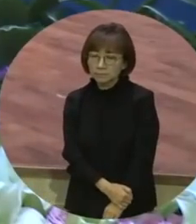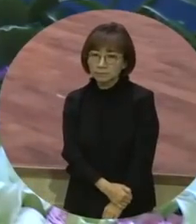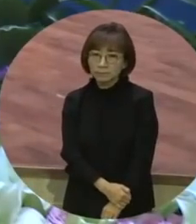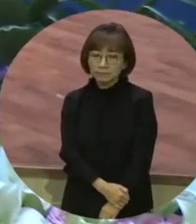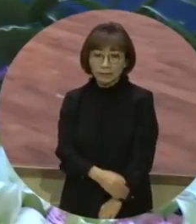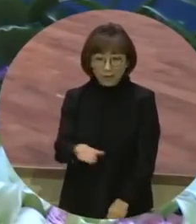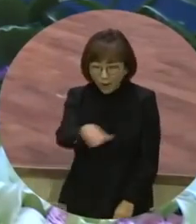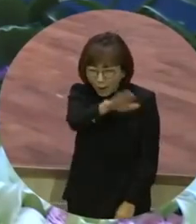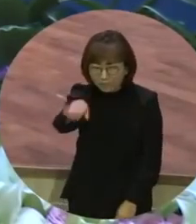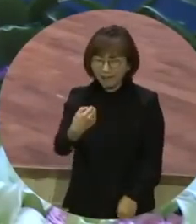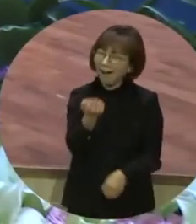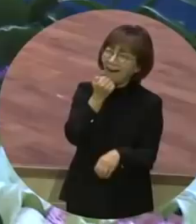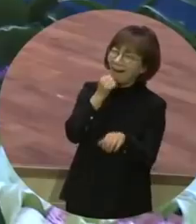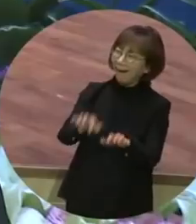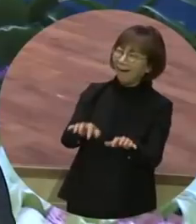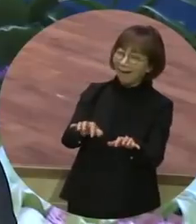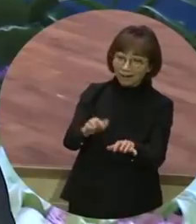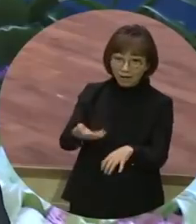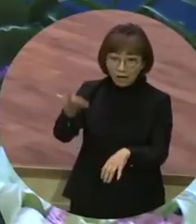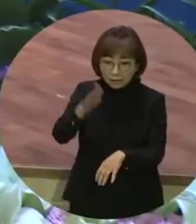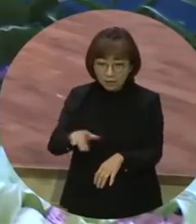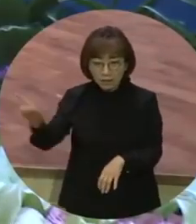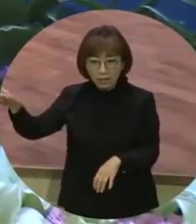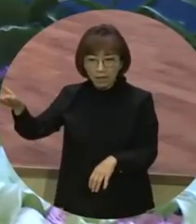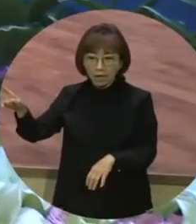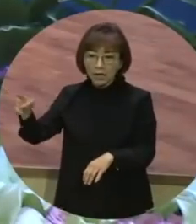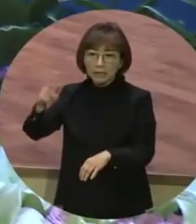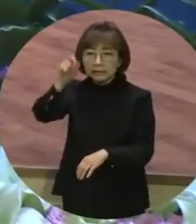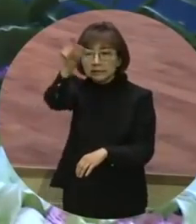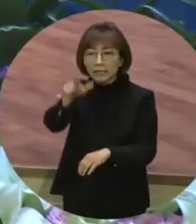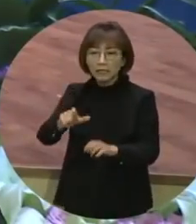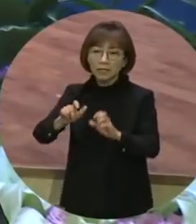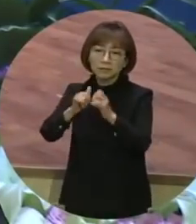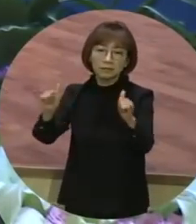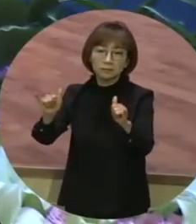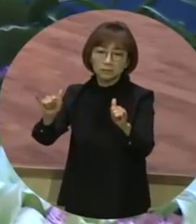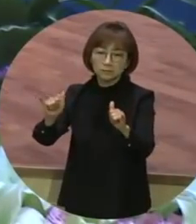여러분은 웃지만은요, 그 사람들 심각합니다.